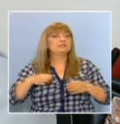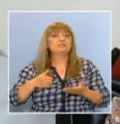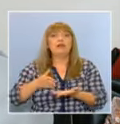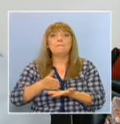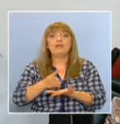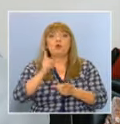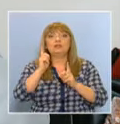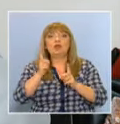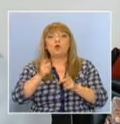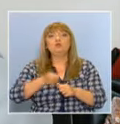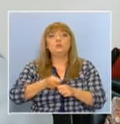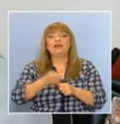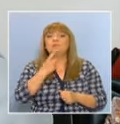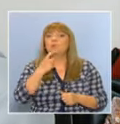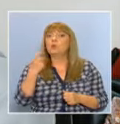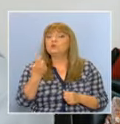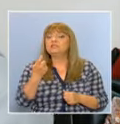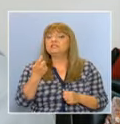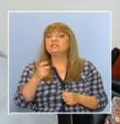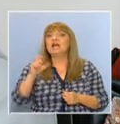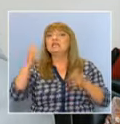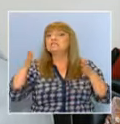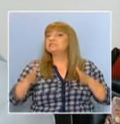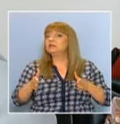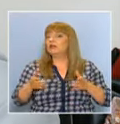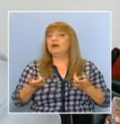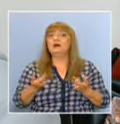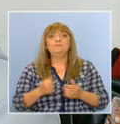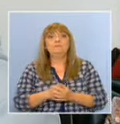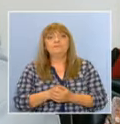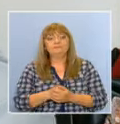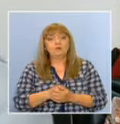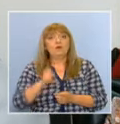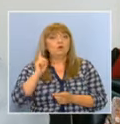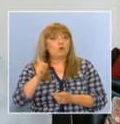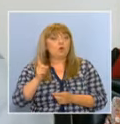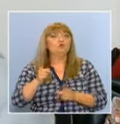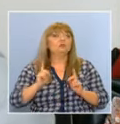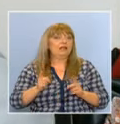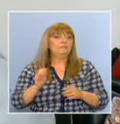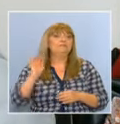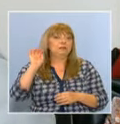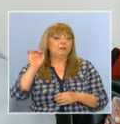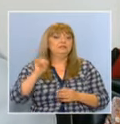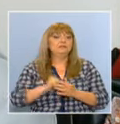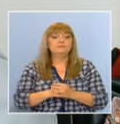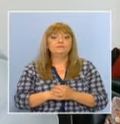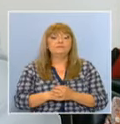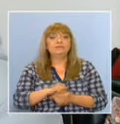който правим, годината, стила, в който трябва да сме и